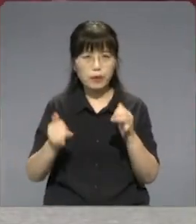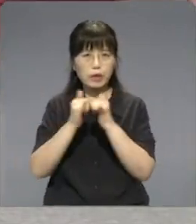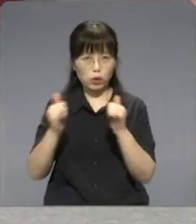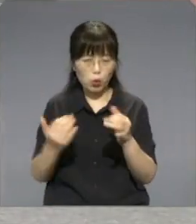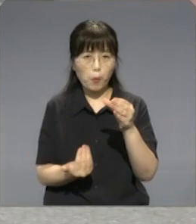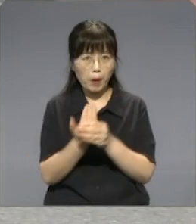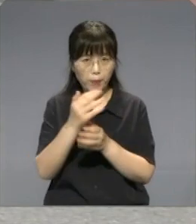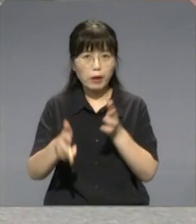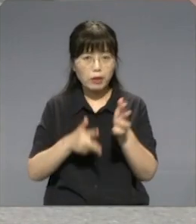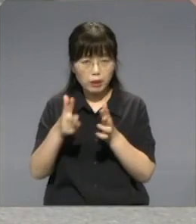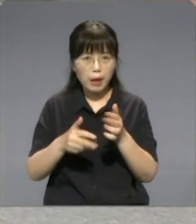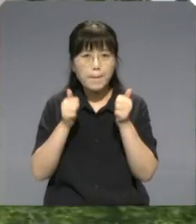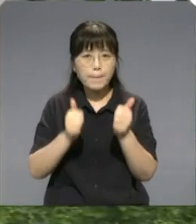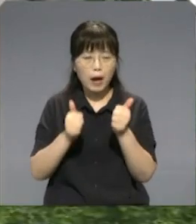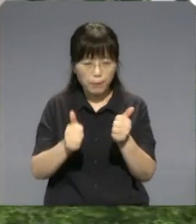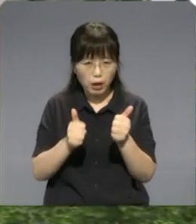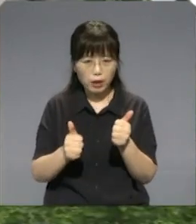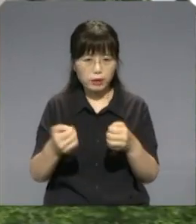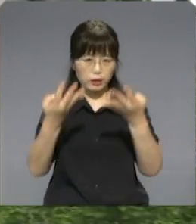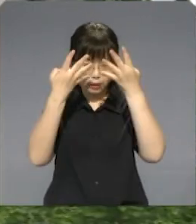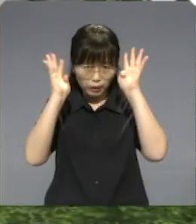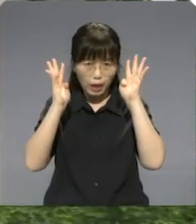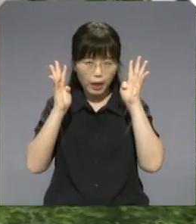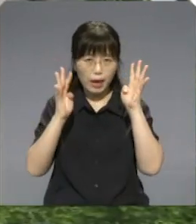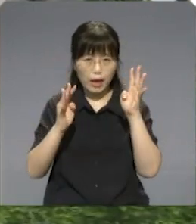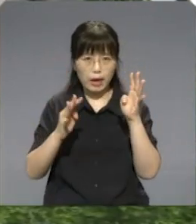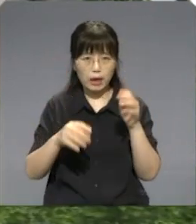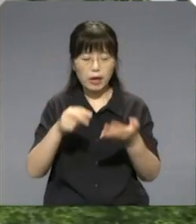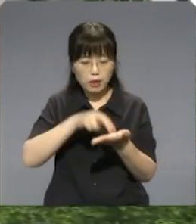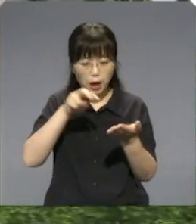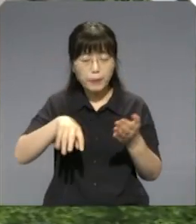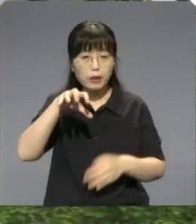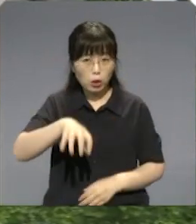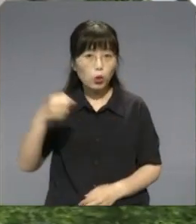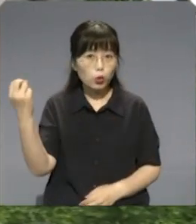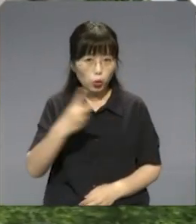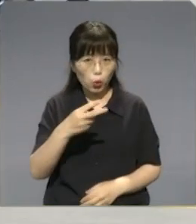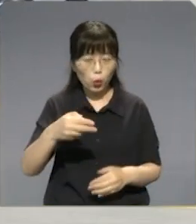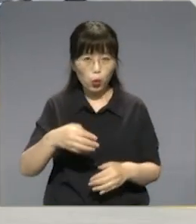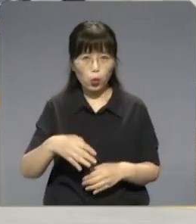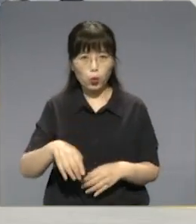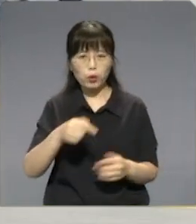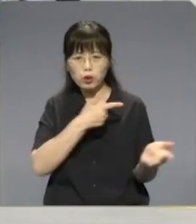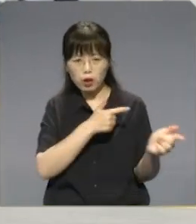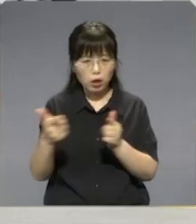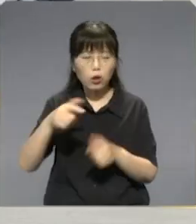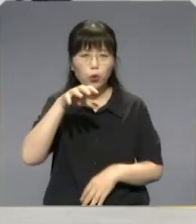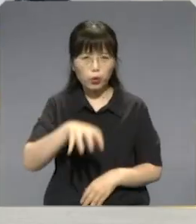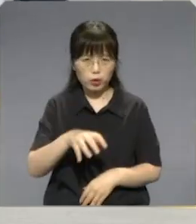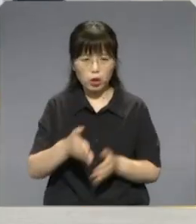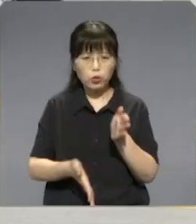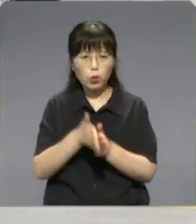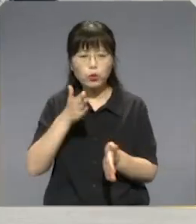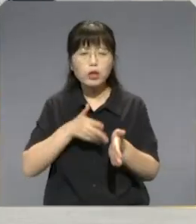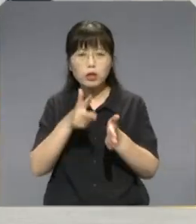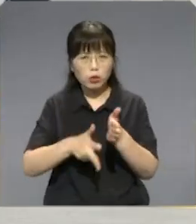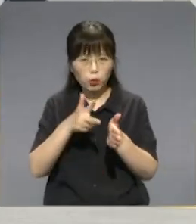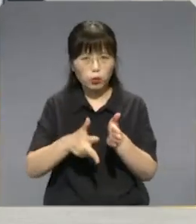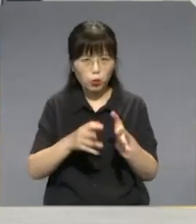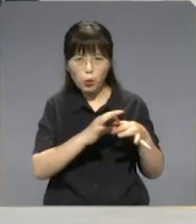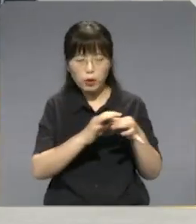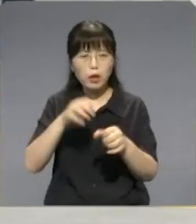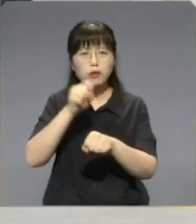유발 시설인 법원과 대학, 터미널은 물론 연안부두 등에서 도시철도와 연계성이